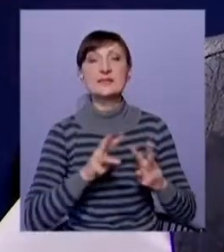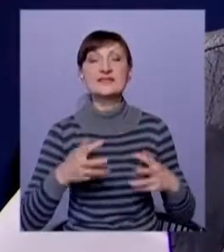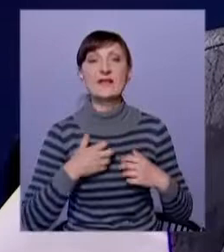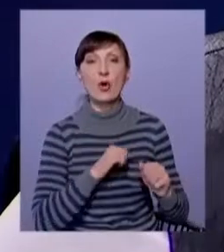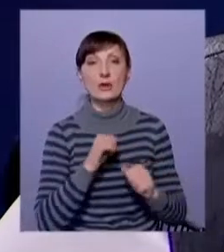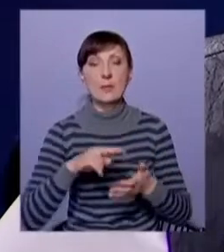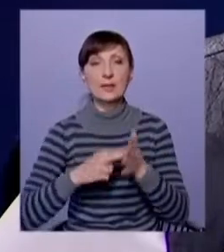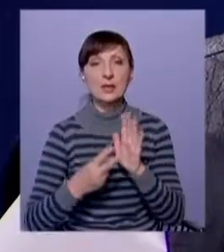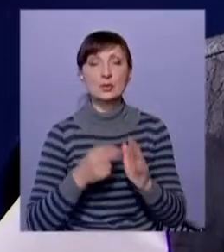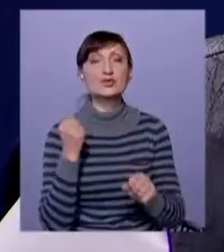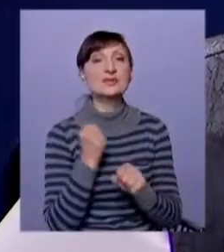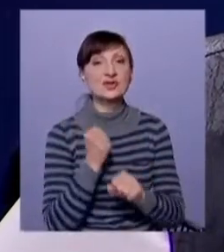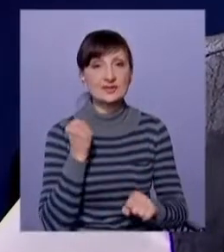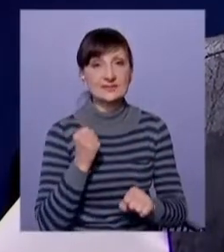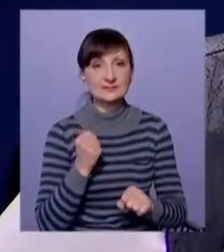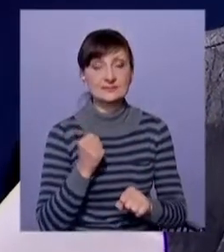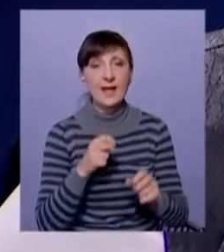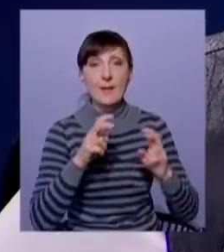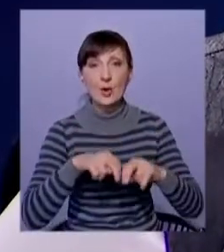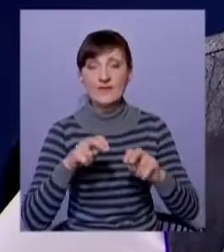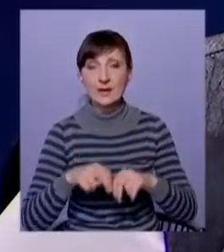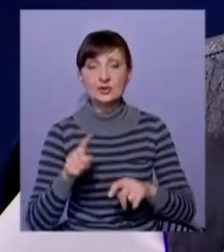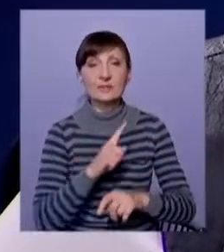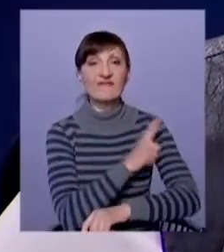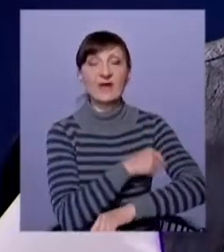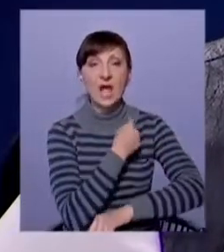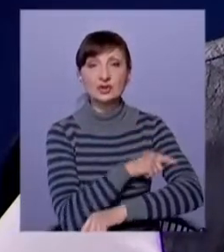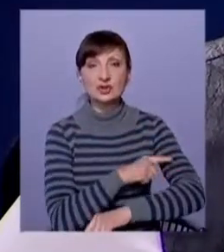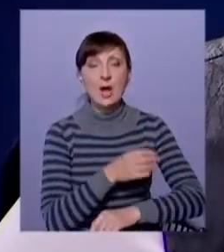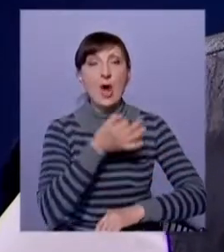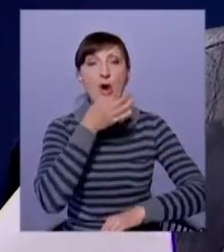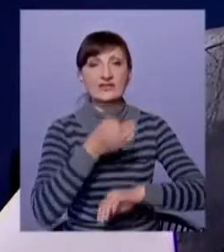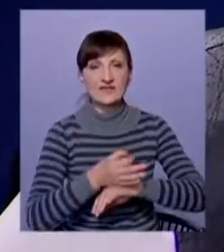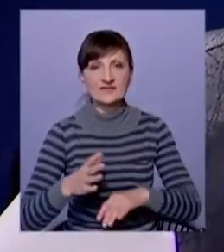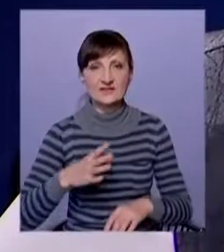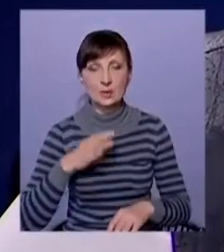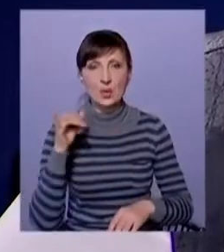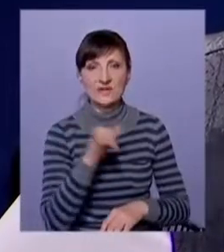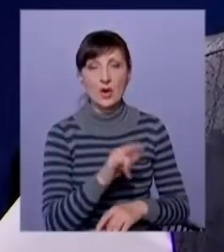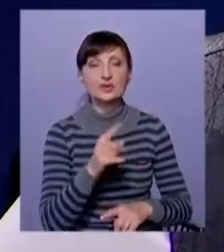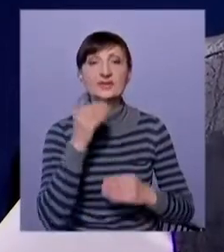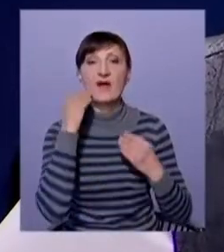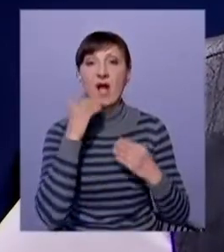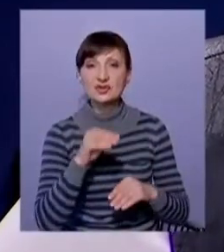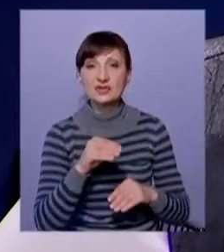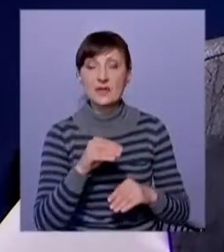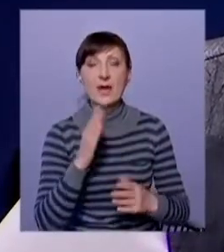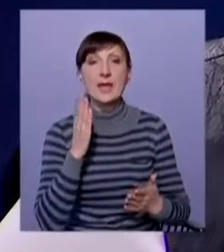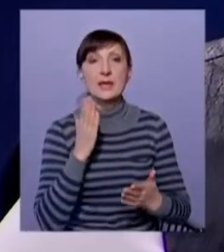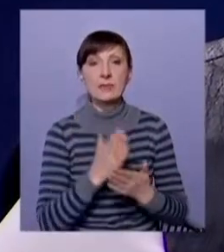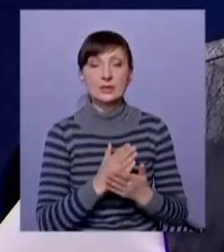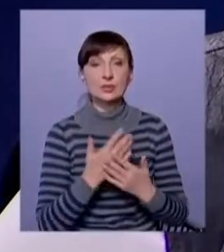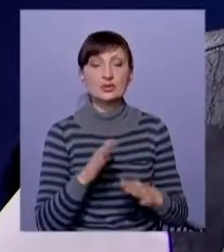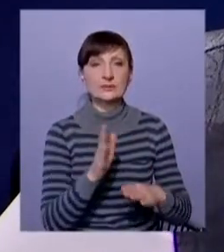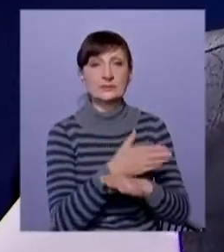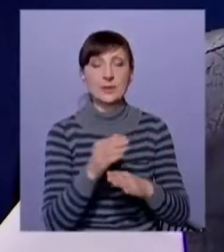планирует ужесточить эти индикаторы, чтобы врач нес ответственность. А чтобы это было качественно, соответственно, идет разукрупнение